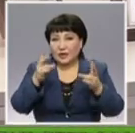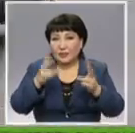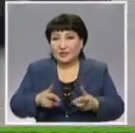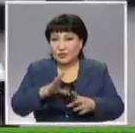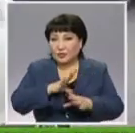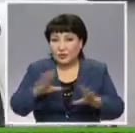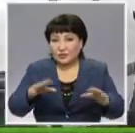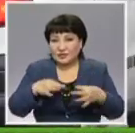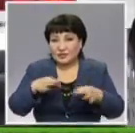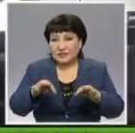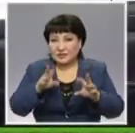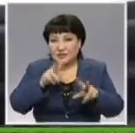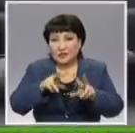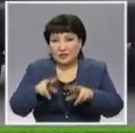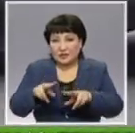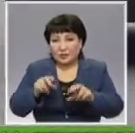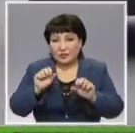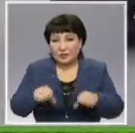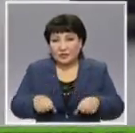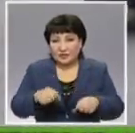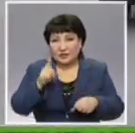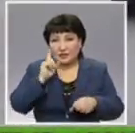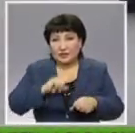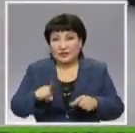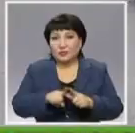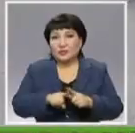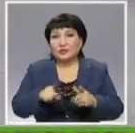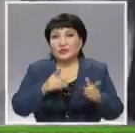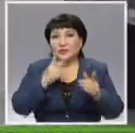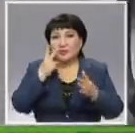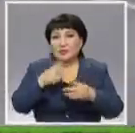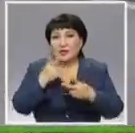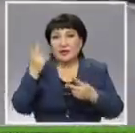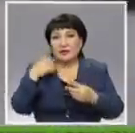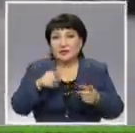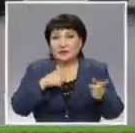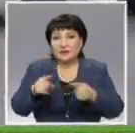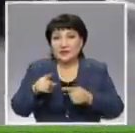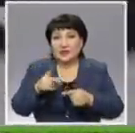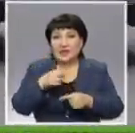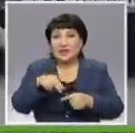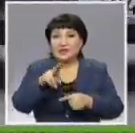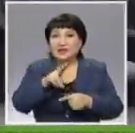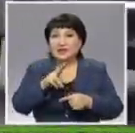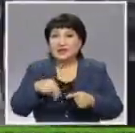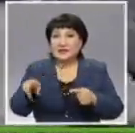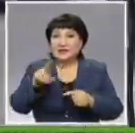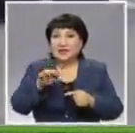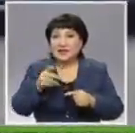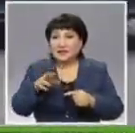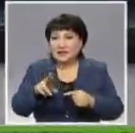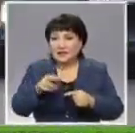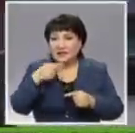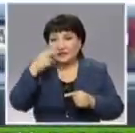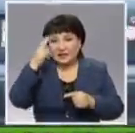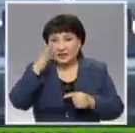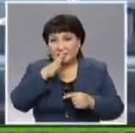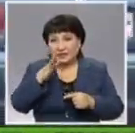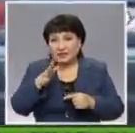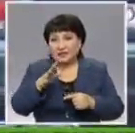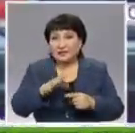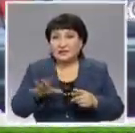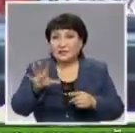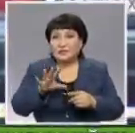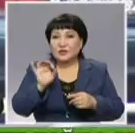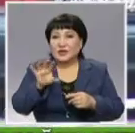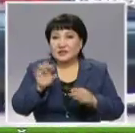қолайлы. Кәрі құрлық тәжірибенің бұл түріне әлдеқашан көшіп қойған, бірақ Дания, Италия елдерінде қыс маусымы қазан айынан басталады. Сондай-ақ